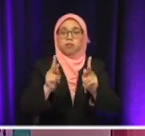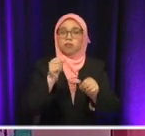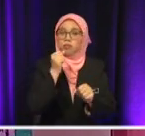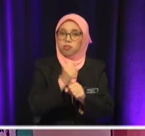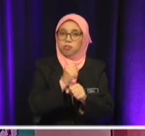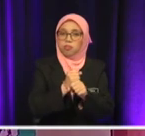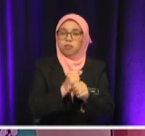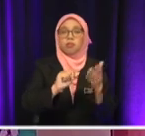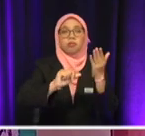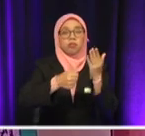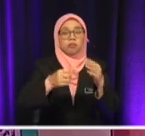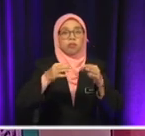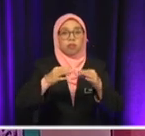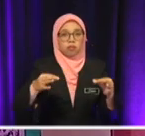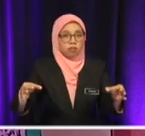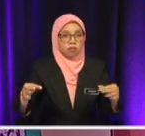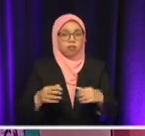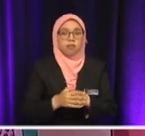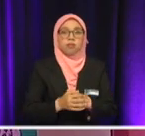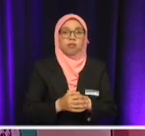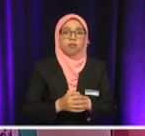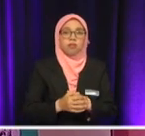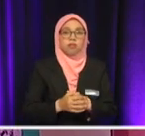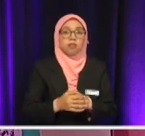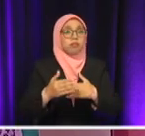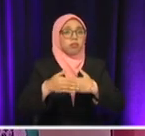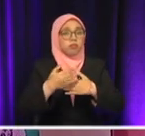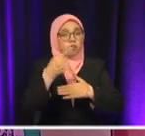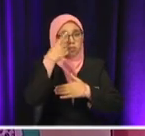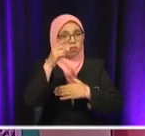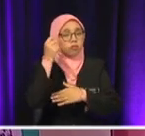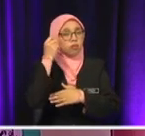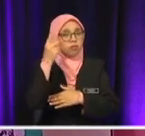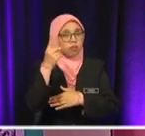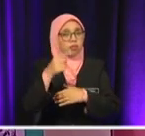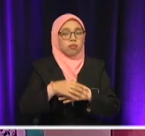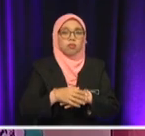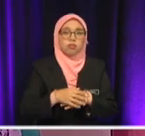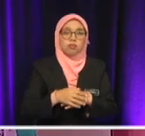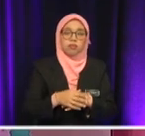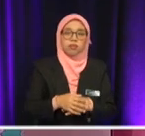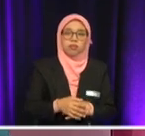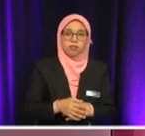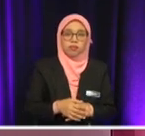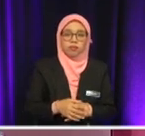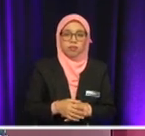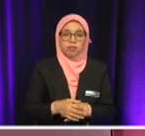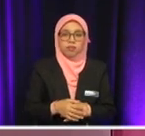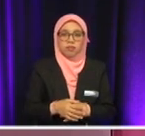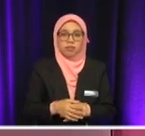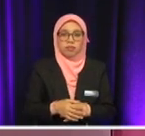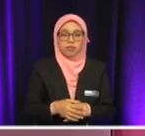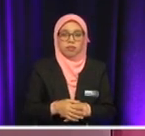jadi lebih gramatis, lebih mudah dan difahami oleh pemeriksa yang akan memeriksa kertas jawapan kamu nanti. Okey,